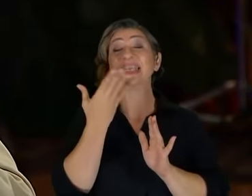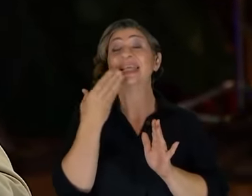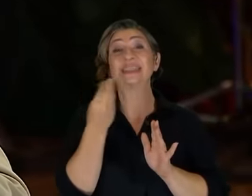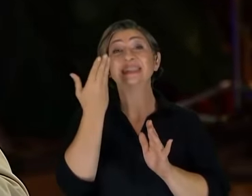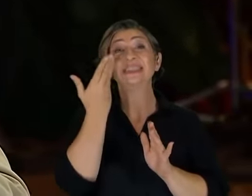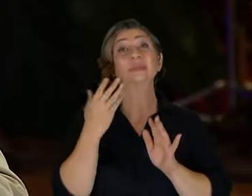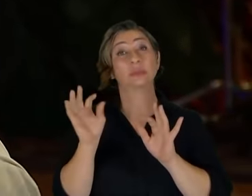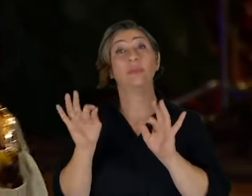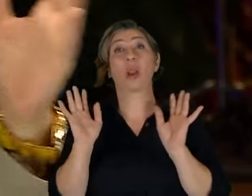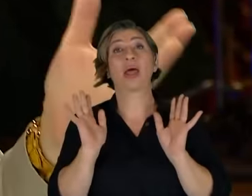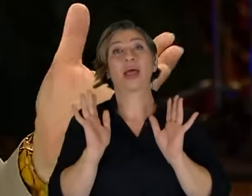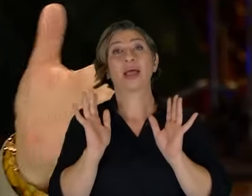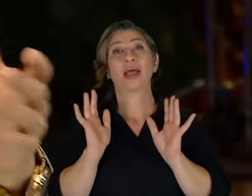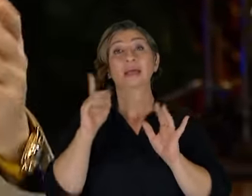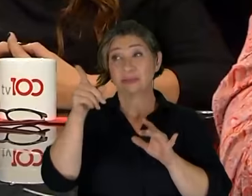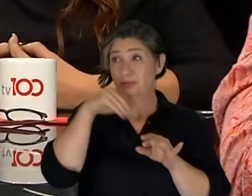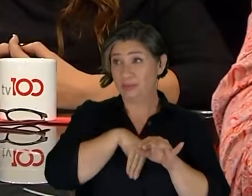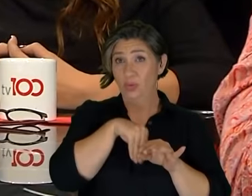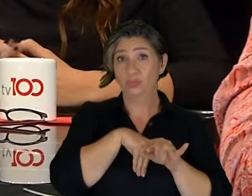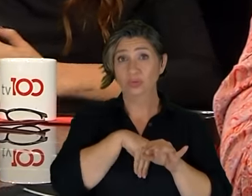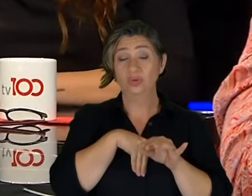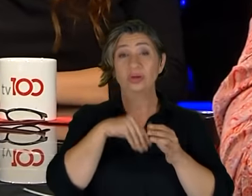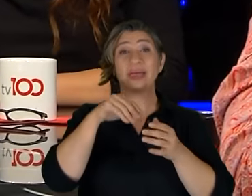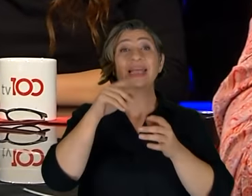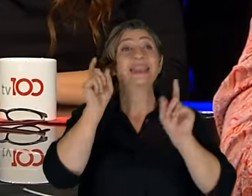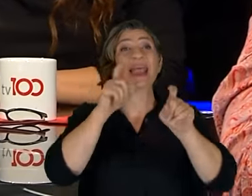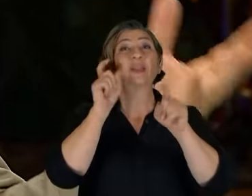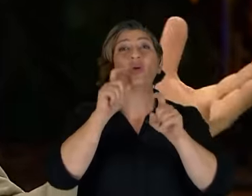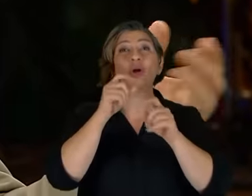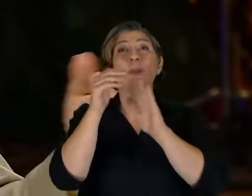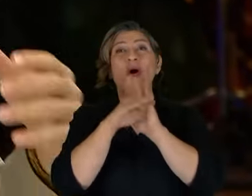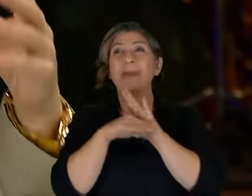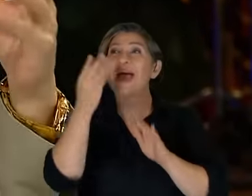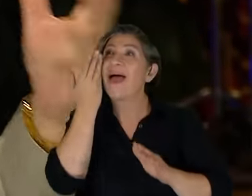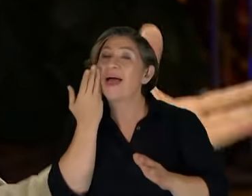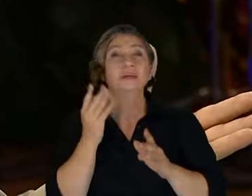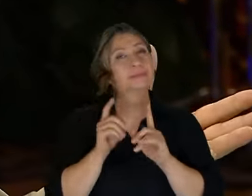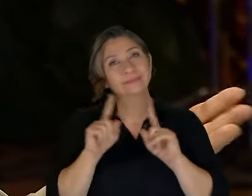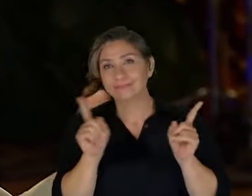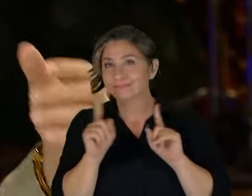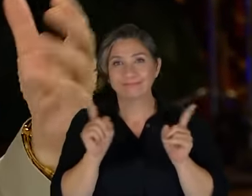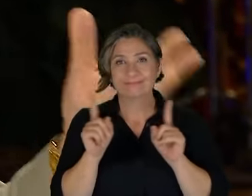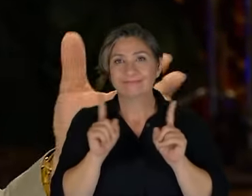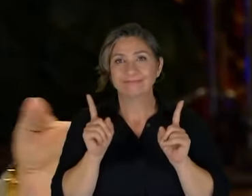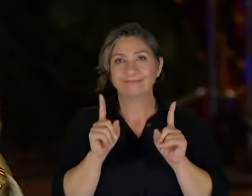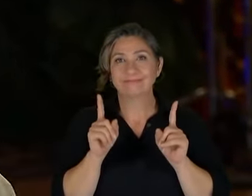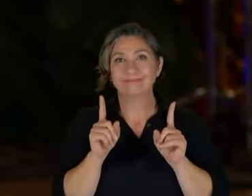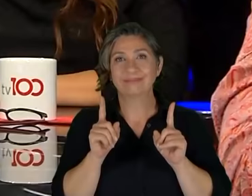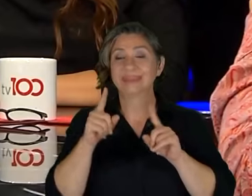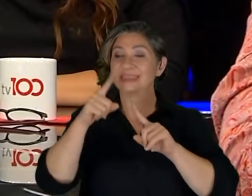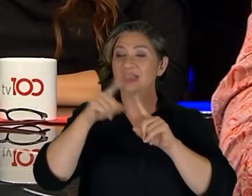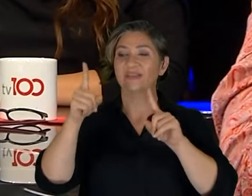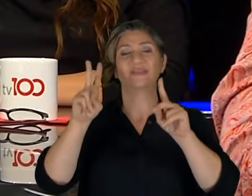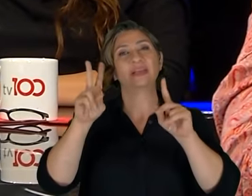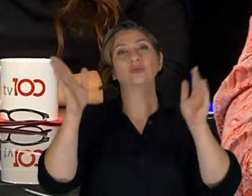seyirci böyle. Yani sanıyor musunuz ki magazin programları izleniyor? Hayır. Televizyon çöktü.